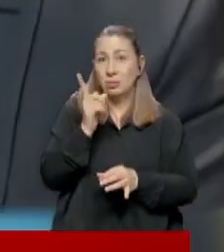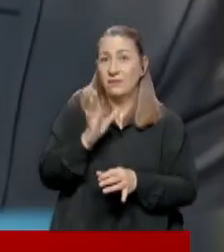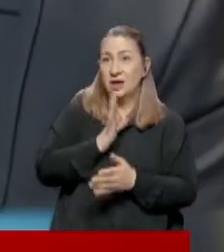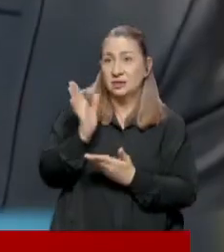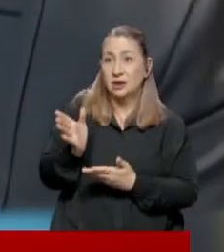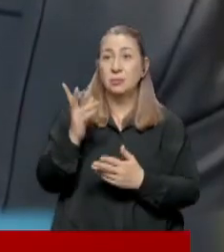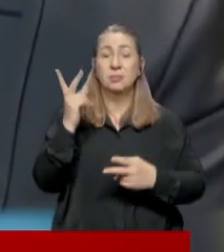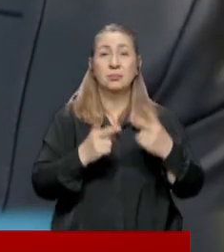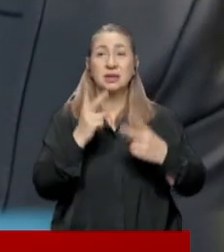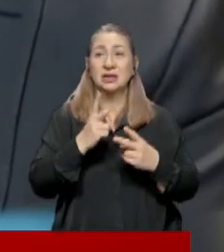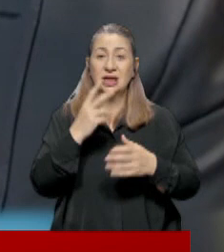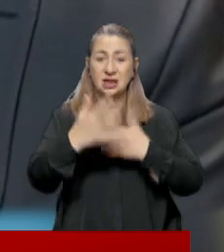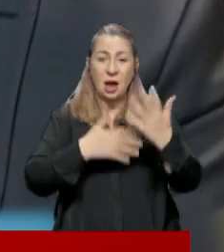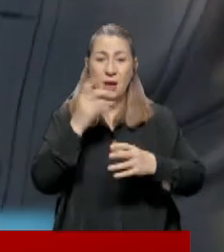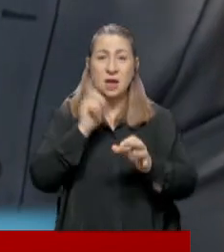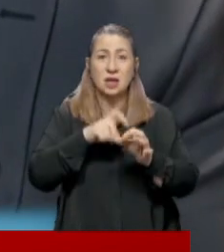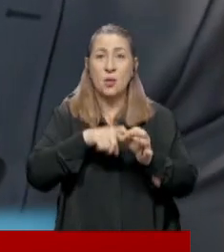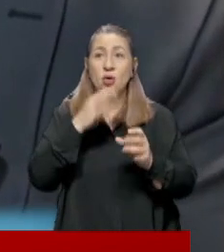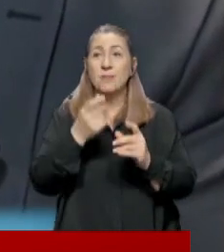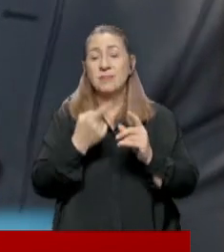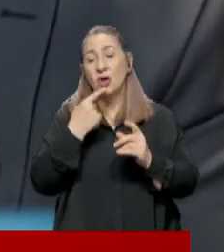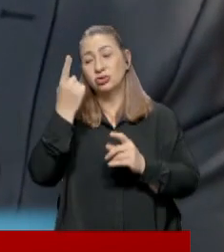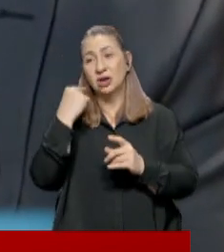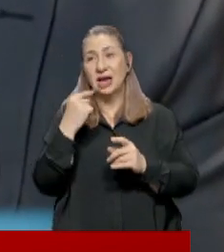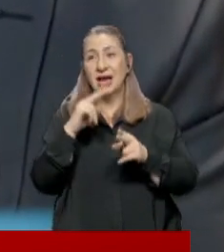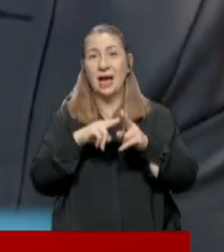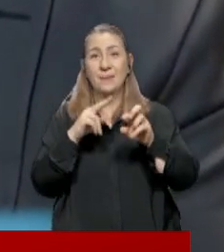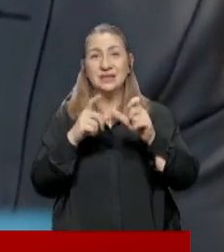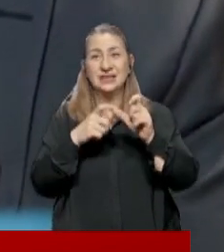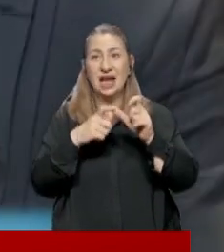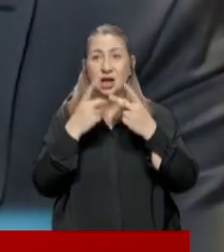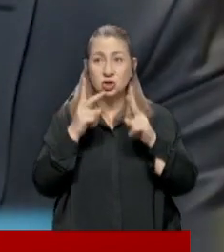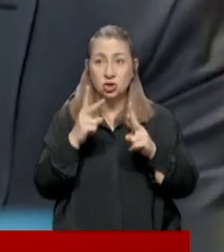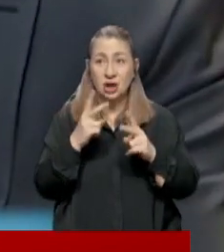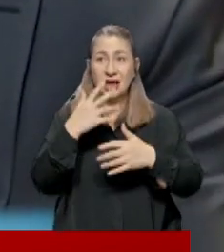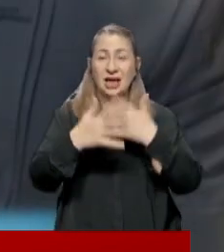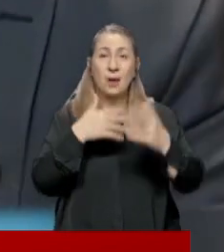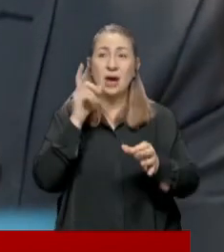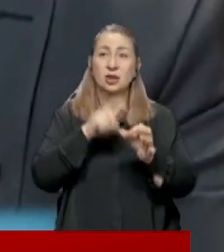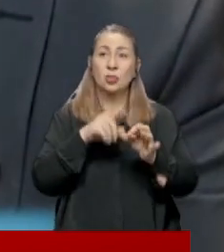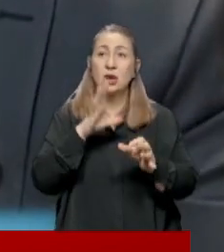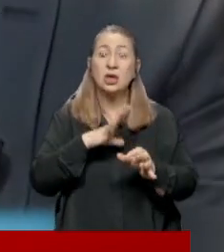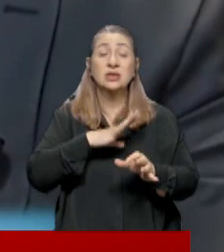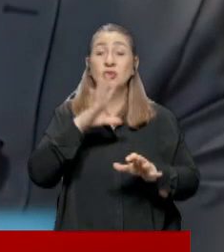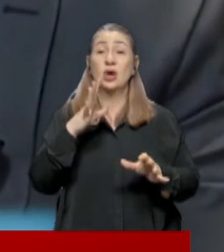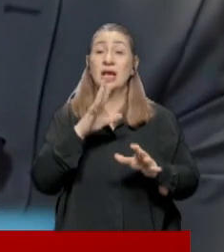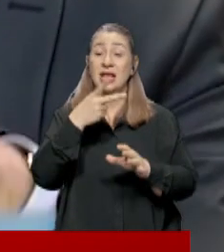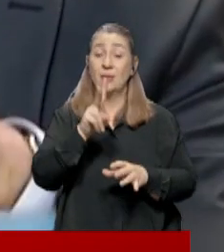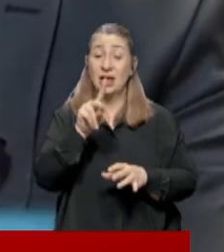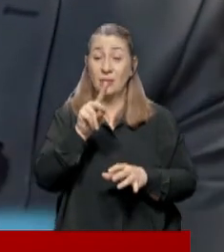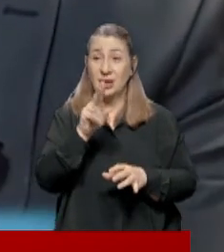öğretmenimiz var Bazen karma tam oluyor öyle bir dönemde Bir önceki yılın KPSS açıklanıyor karma tam oluyor Herkes istiyor ki